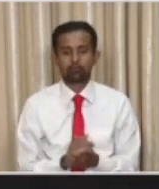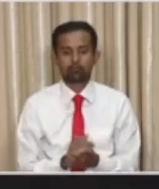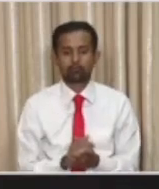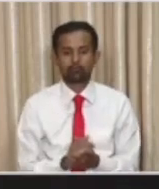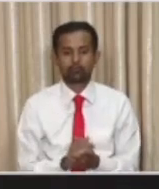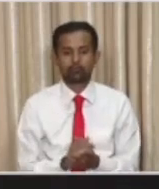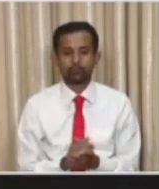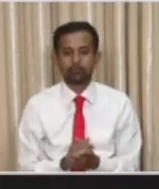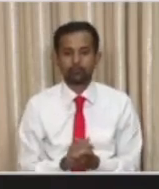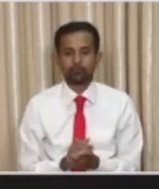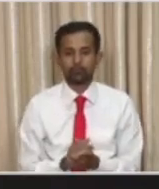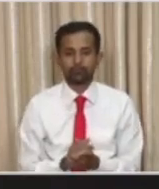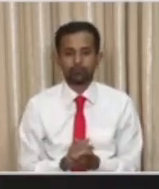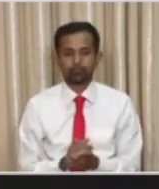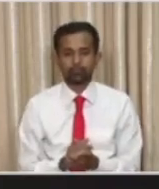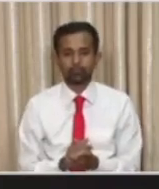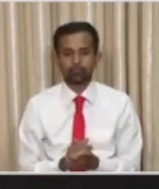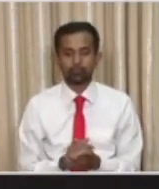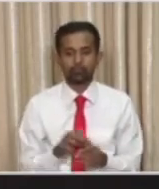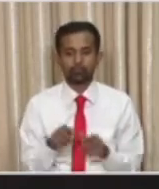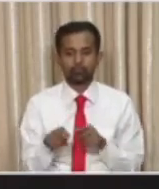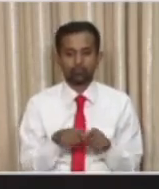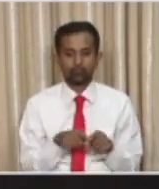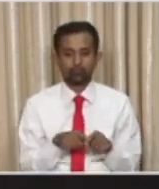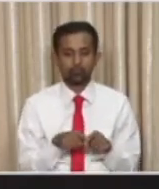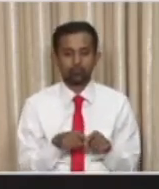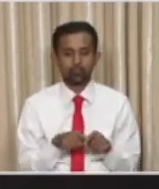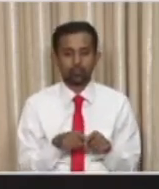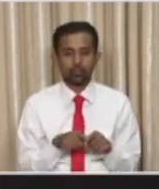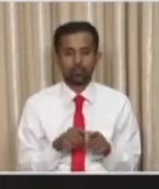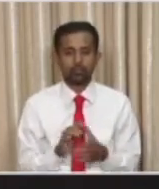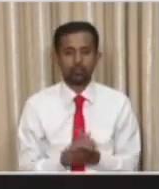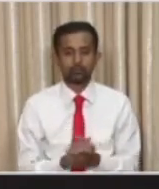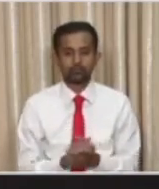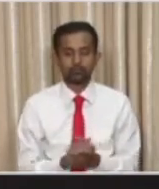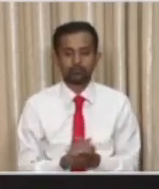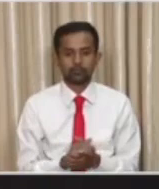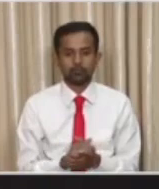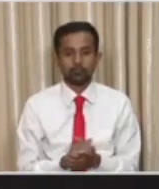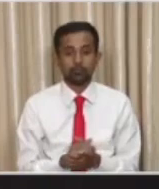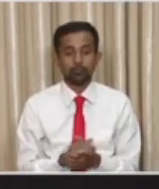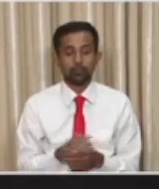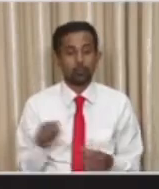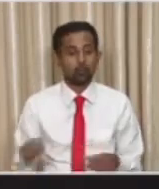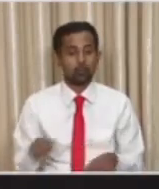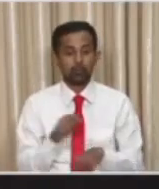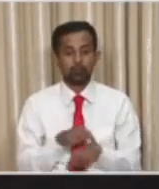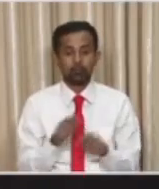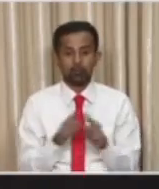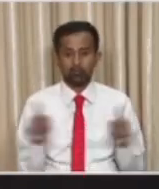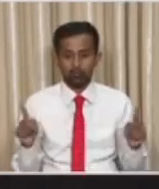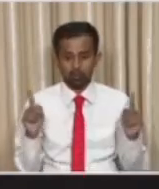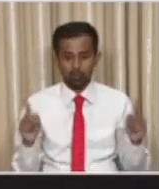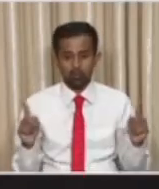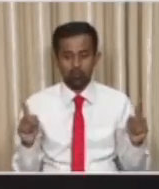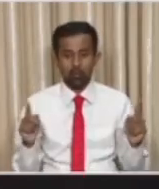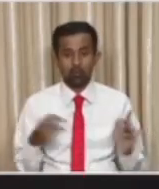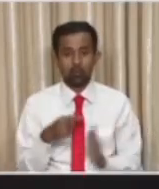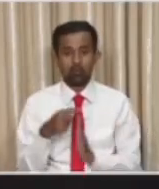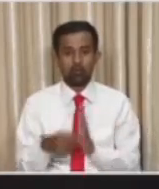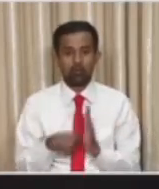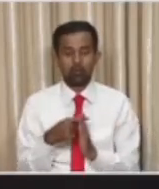විශ්වාස කරනවා. ඒ වගේම ගරු සභාපතිතුමනි විශේෂයෙන්ම මේ කාල සීමාව තුළ අපේ